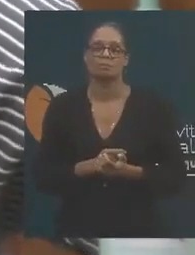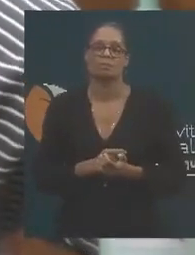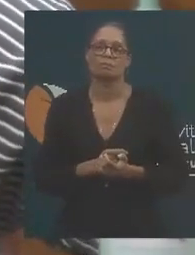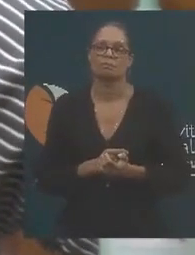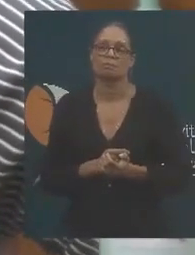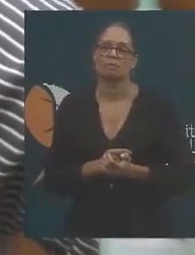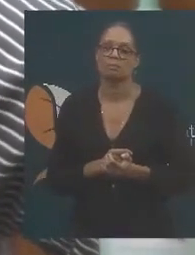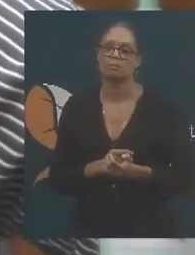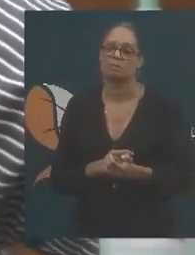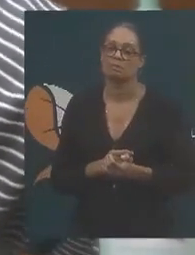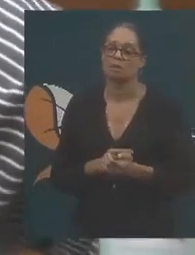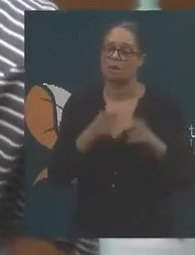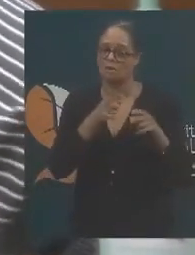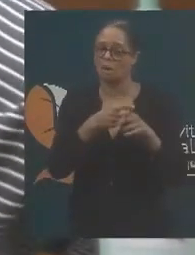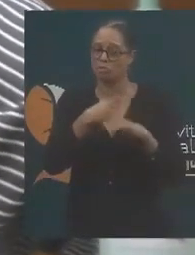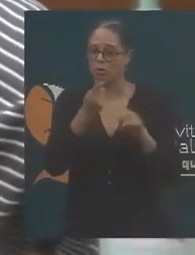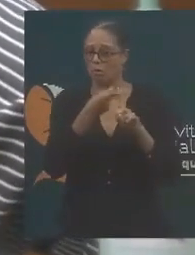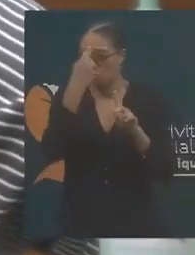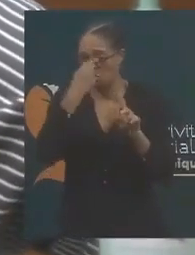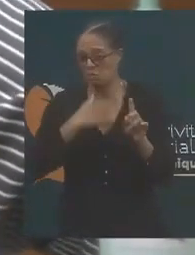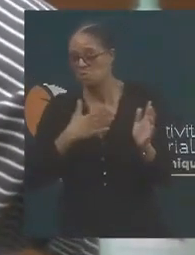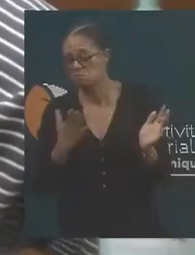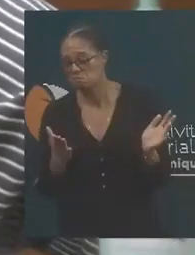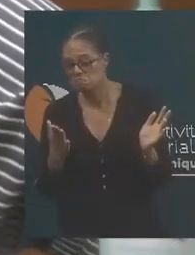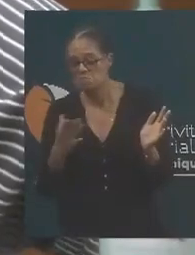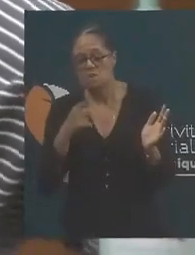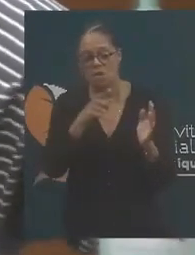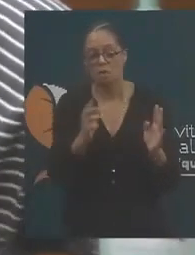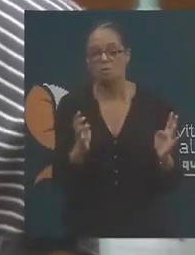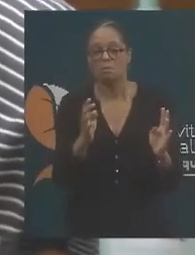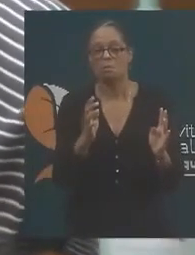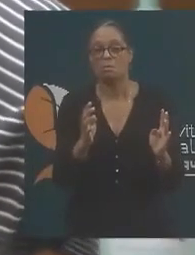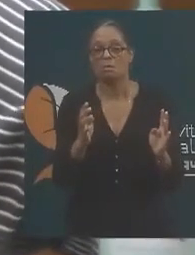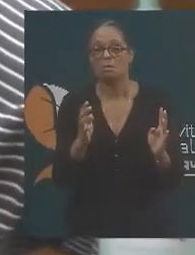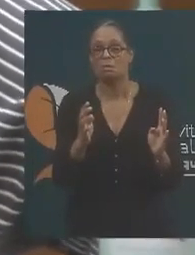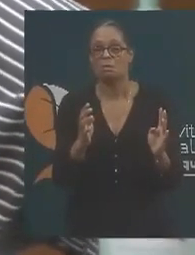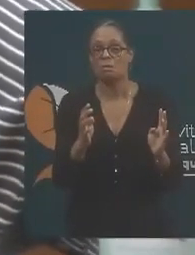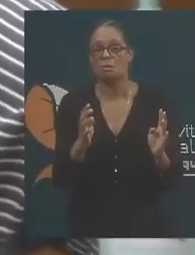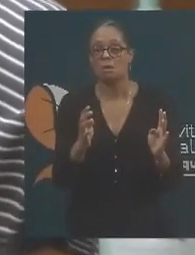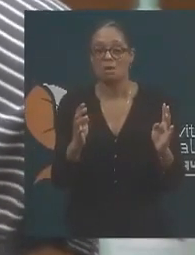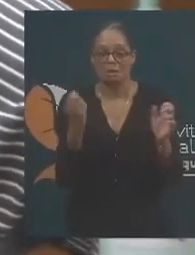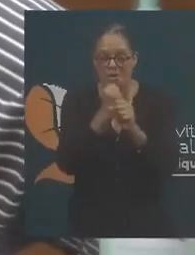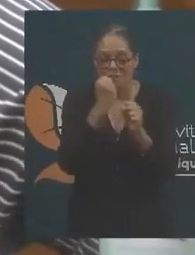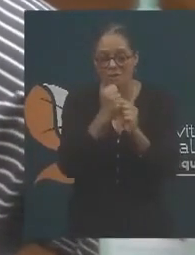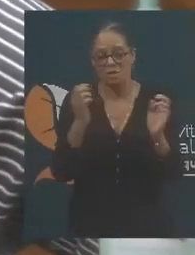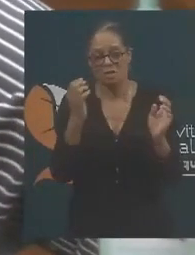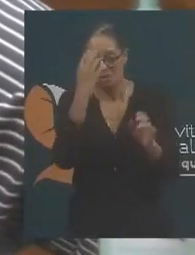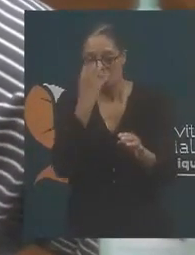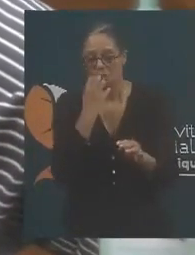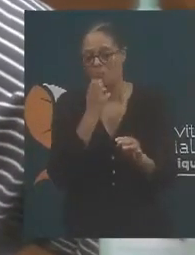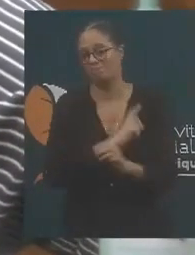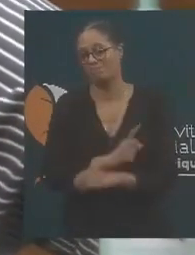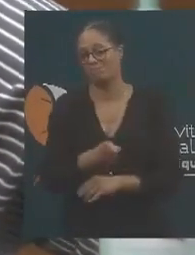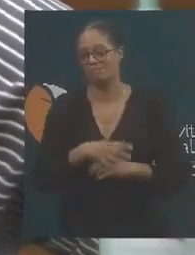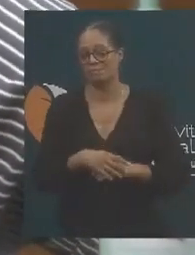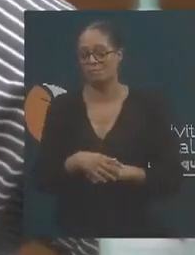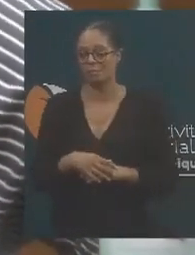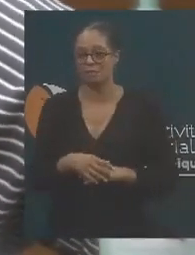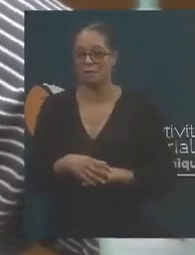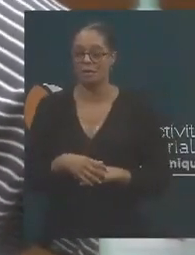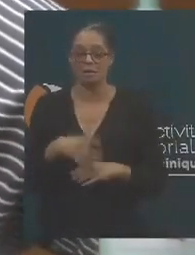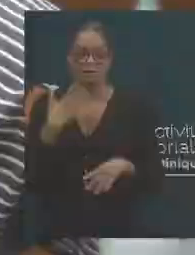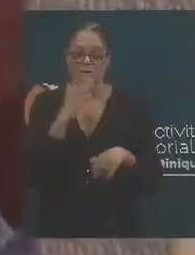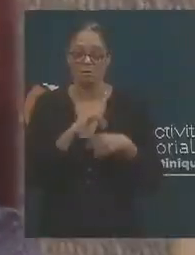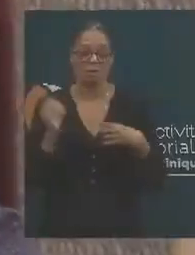qui d'après moi devait être le plus important, n'a pas eu l'occasion de faire un travail sérieux. Ça a été